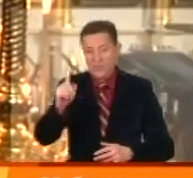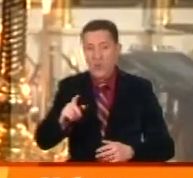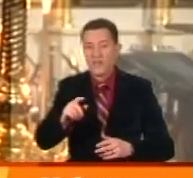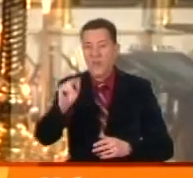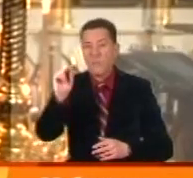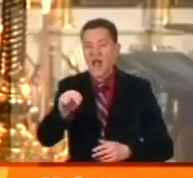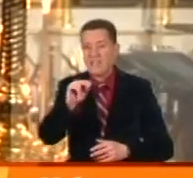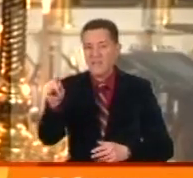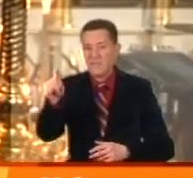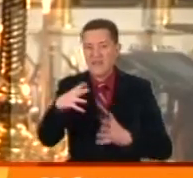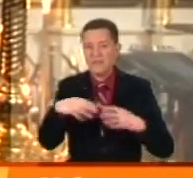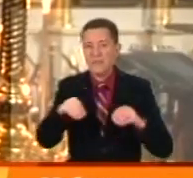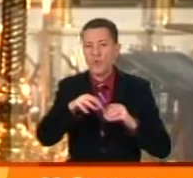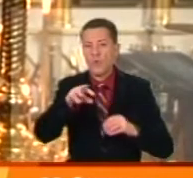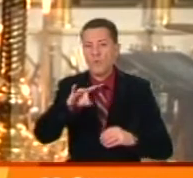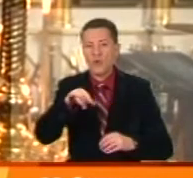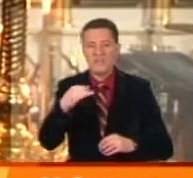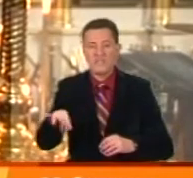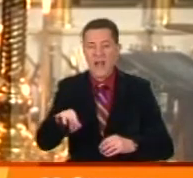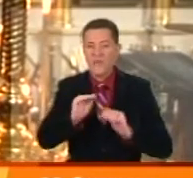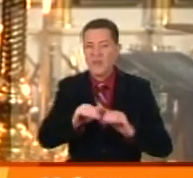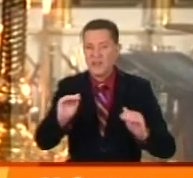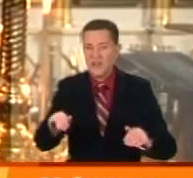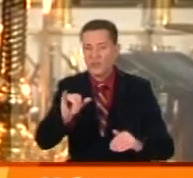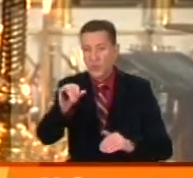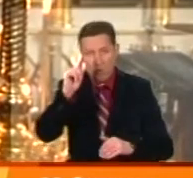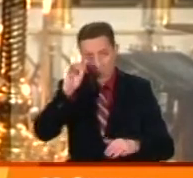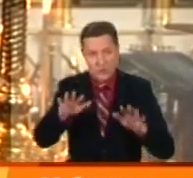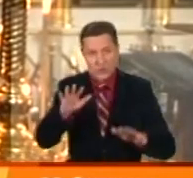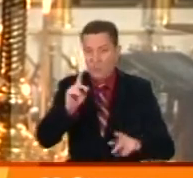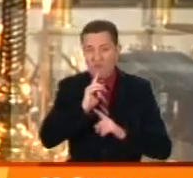з Мирославою, діточками, то навіть в нього сумніву не було, де хрестити.